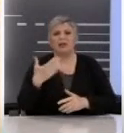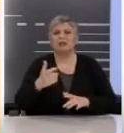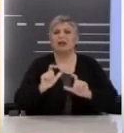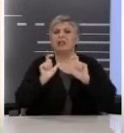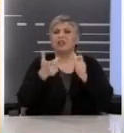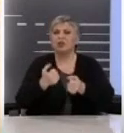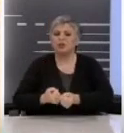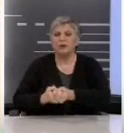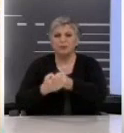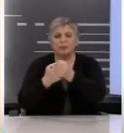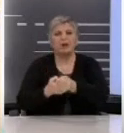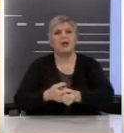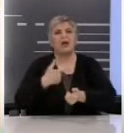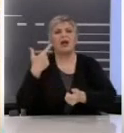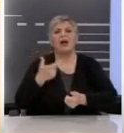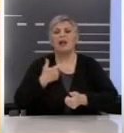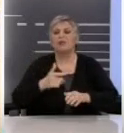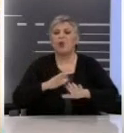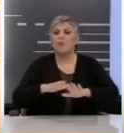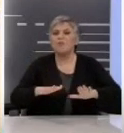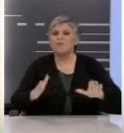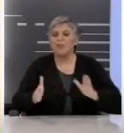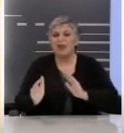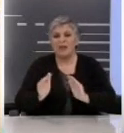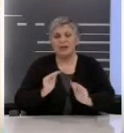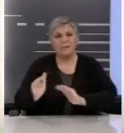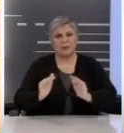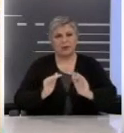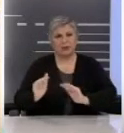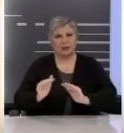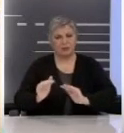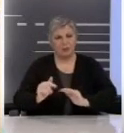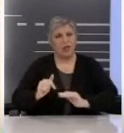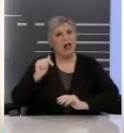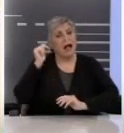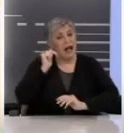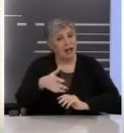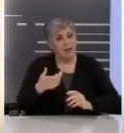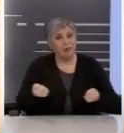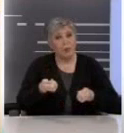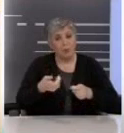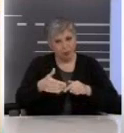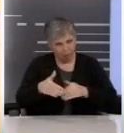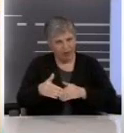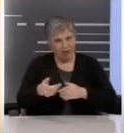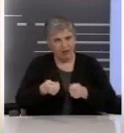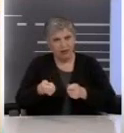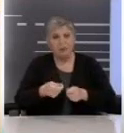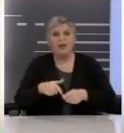και την καταπολέμηση της παιδικής φτώχειας, όμως είναι ένα σημαντικό εργαλείο. Είναι και αυτό ένα σημαντικό εργαλείο. Καλύπτει